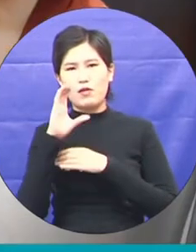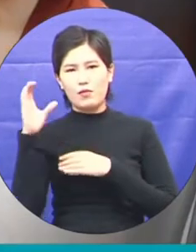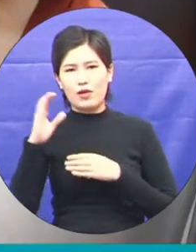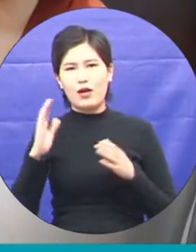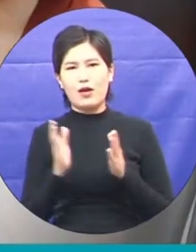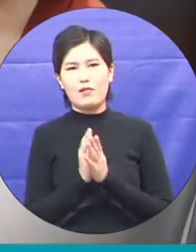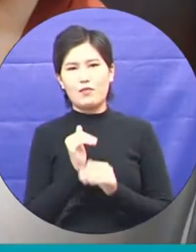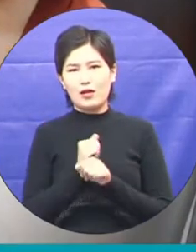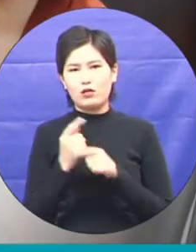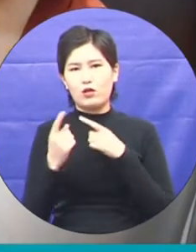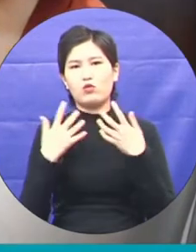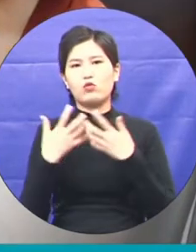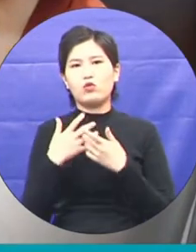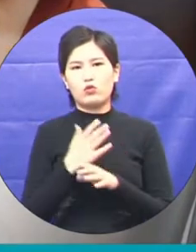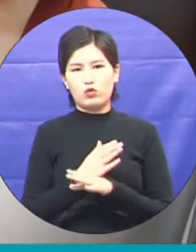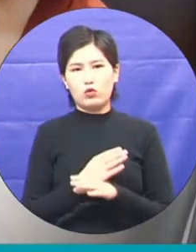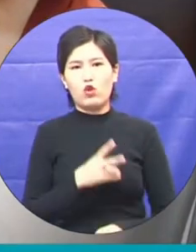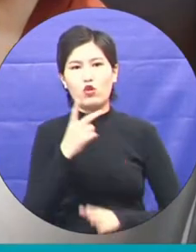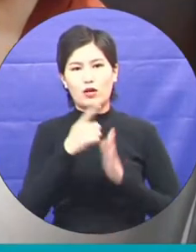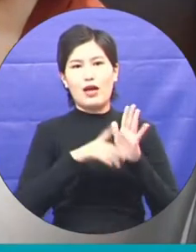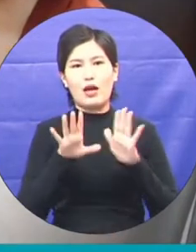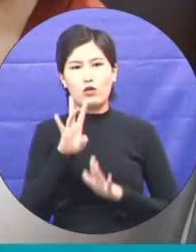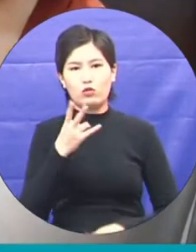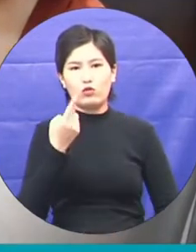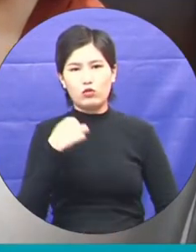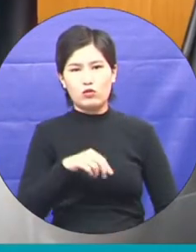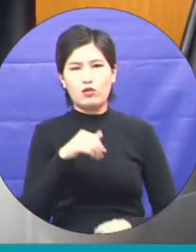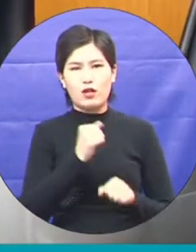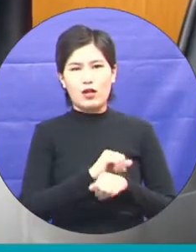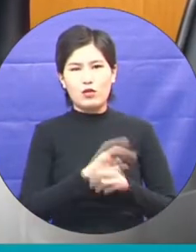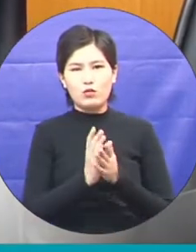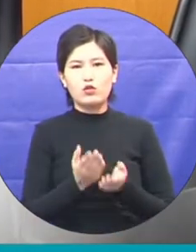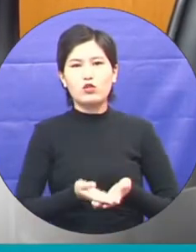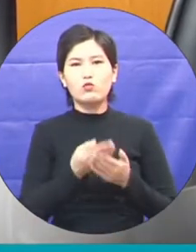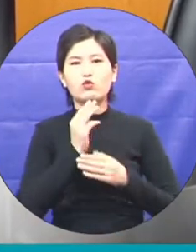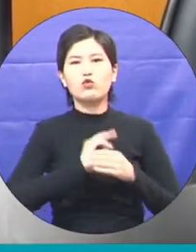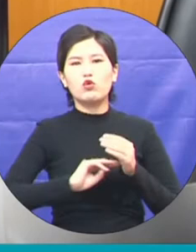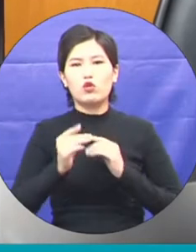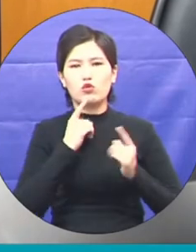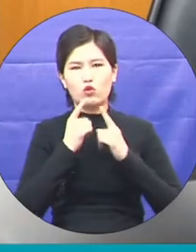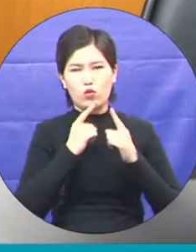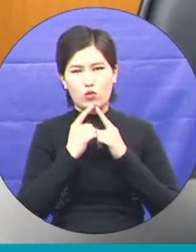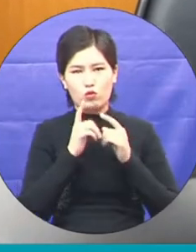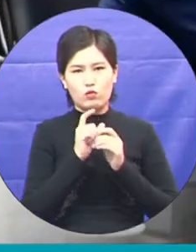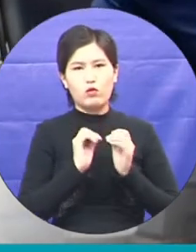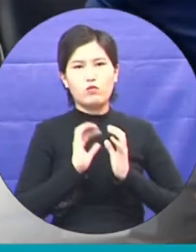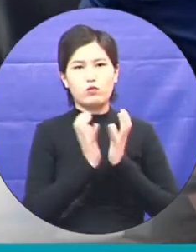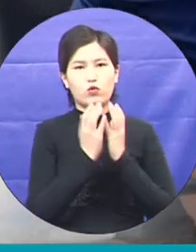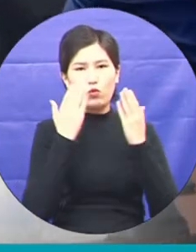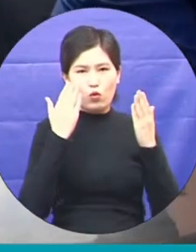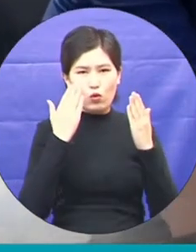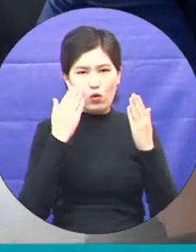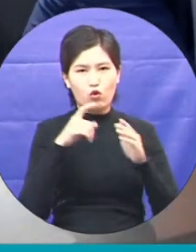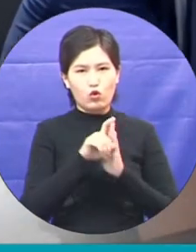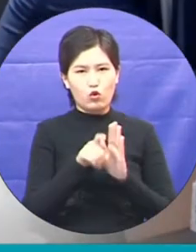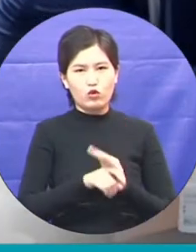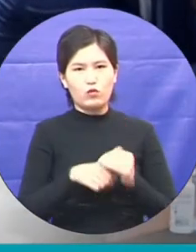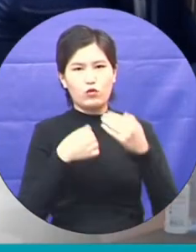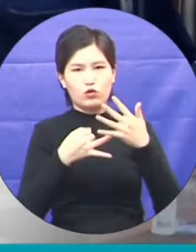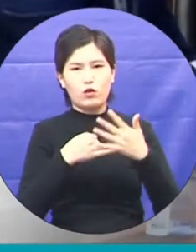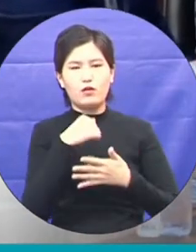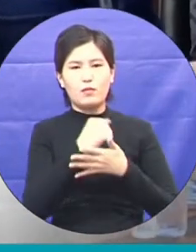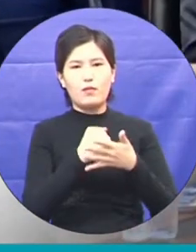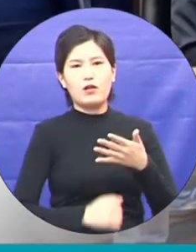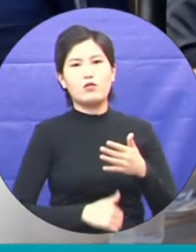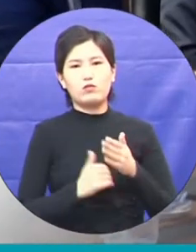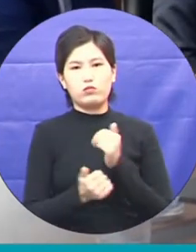тохлоо. За, энэ оны 2 дуусарын 14-нд хөдөлмөр эрхлэлтийн үндэсний зөвлөл хуралдаж хөдөлмөр эрхлэлтийг дэмжих чиглэлээр 7 хөтөлбөрийг хэрэгжүүлэхээр